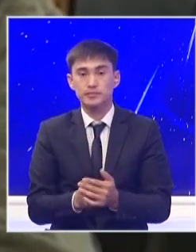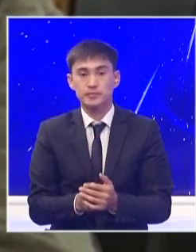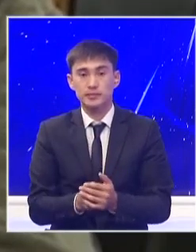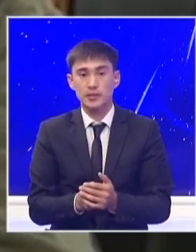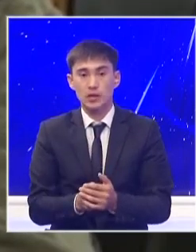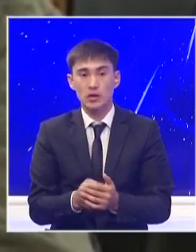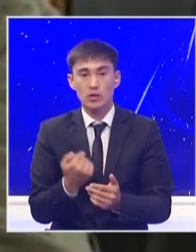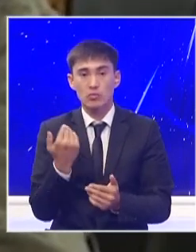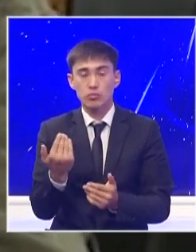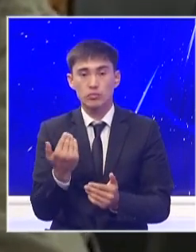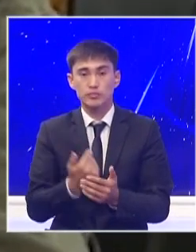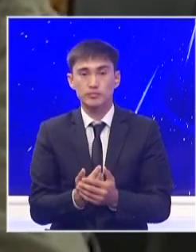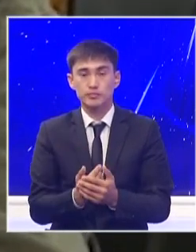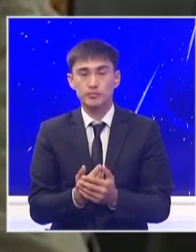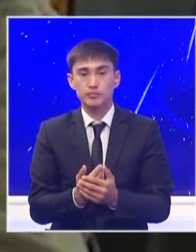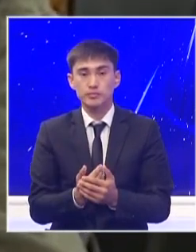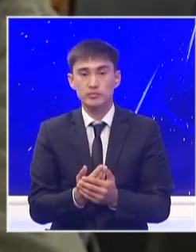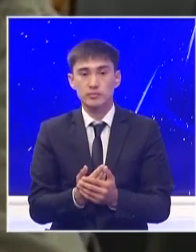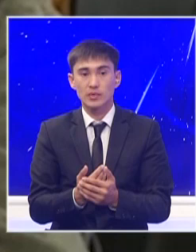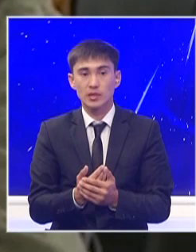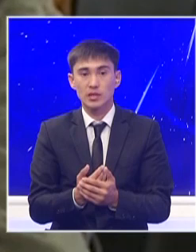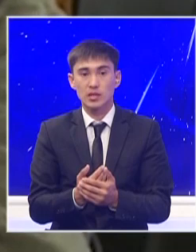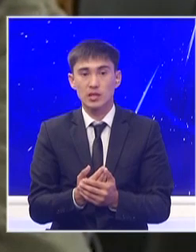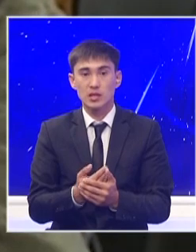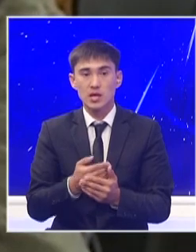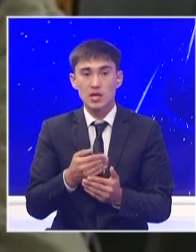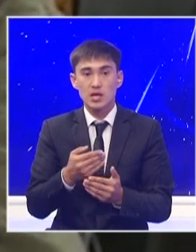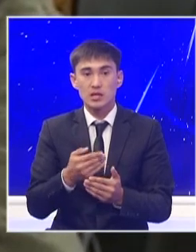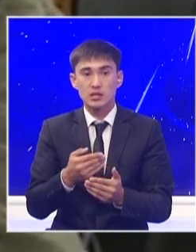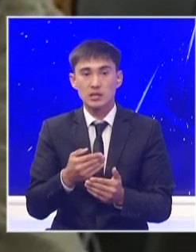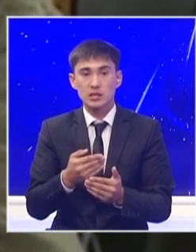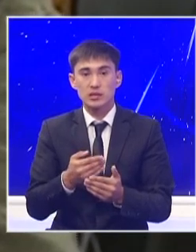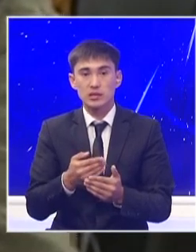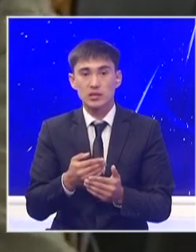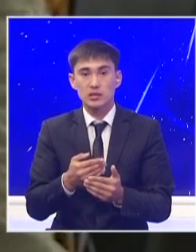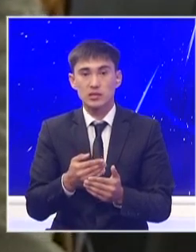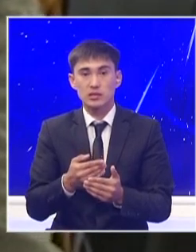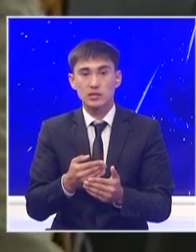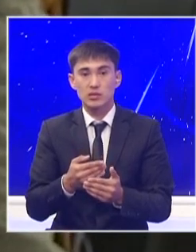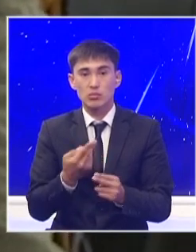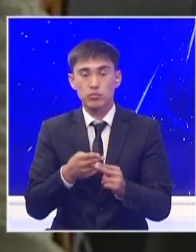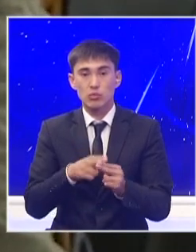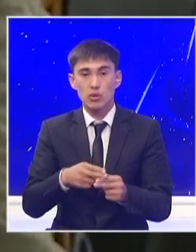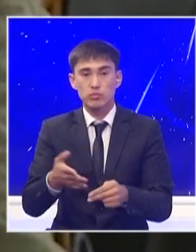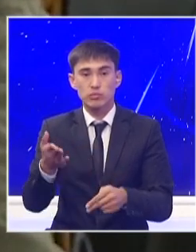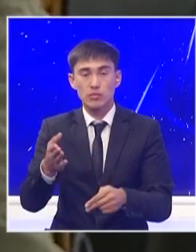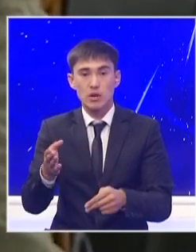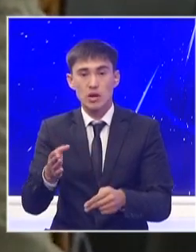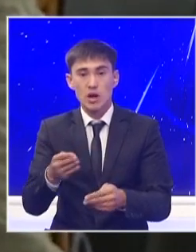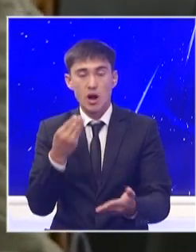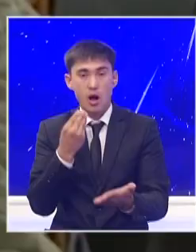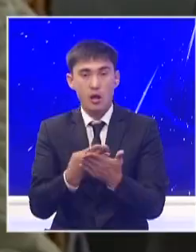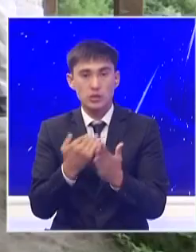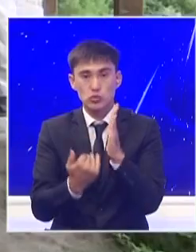Осының өзі салсыған уақыттарда анағұрлым биікте, анағұрлым тереңде жатқандығын, анағұрлым қасиетінің жоғары